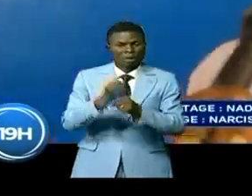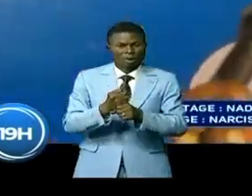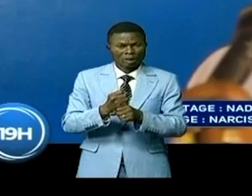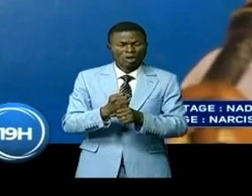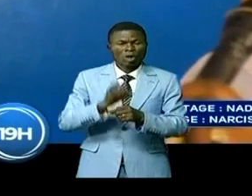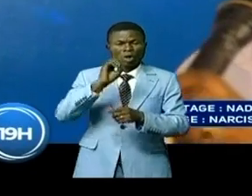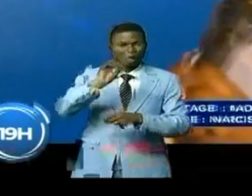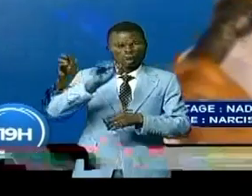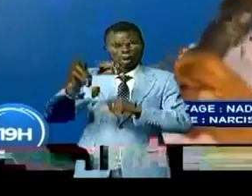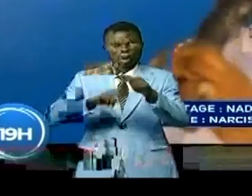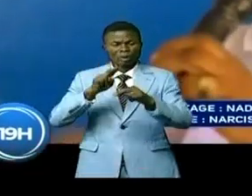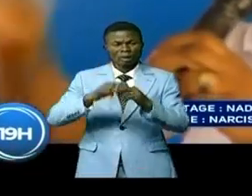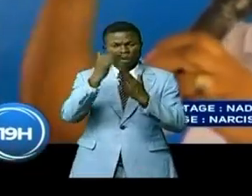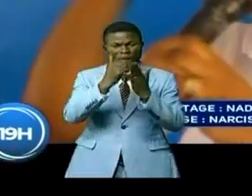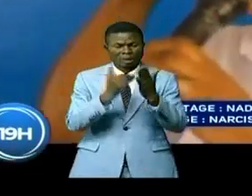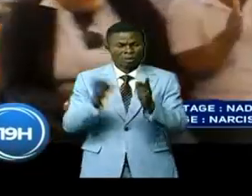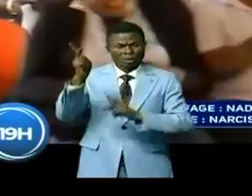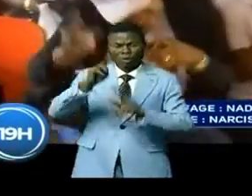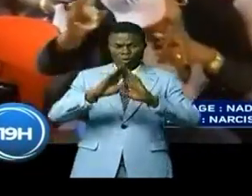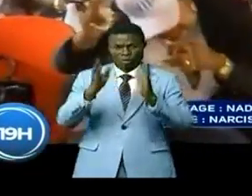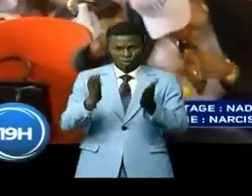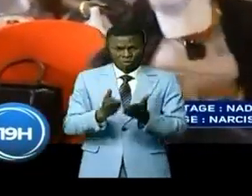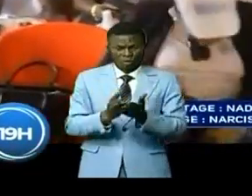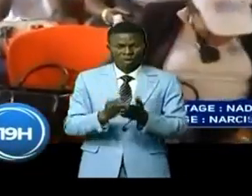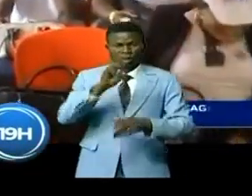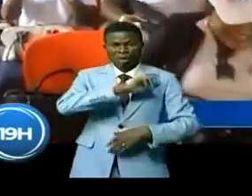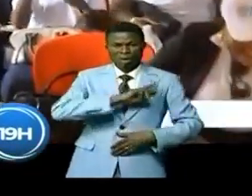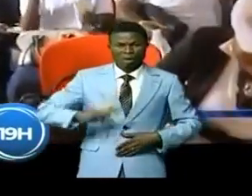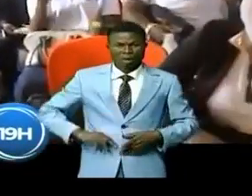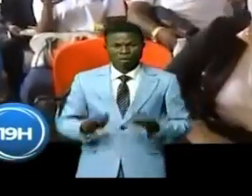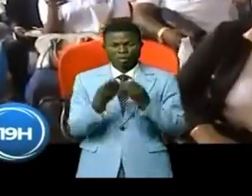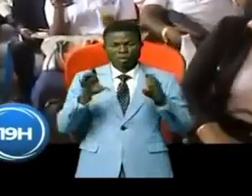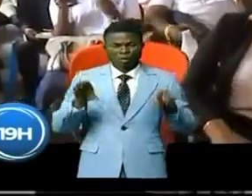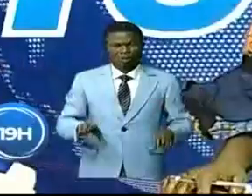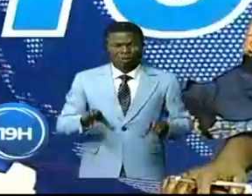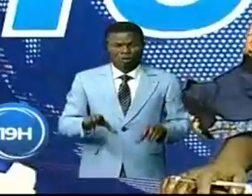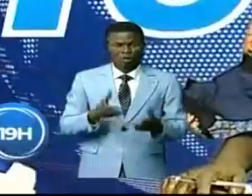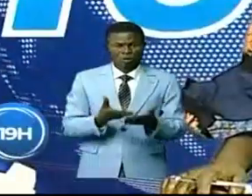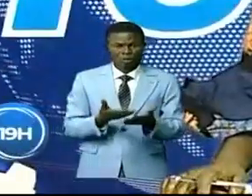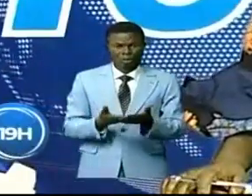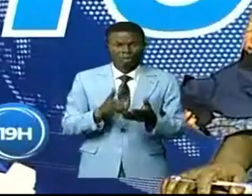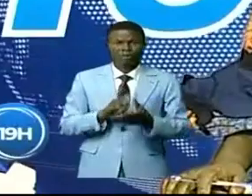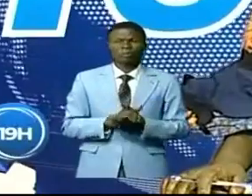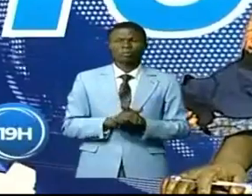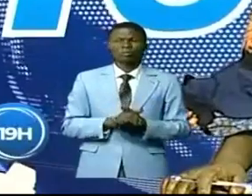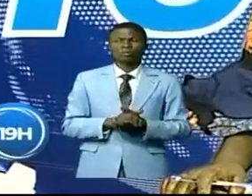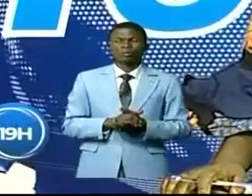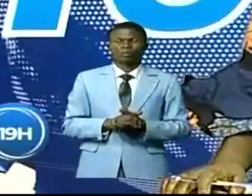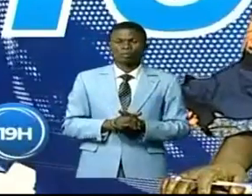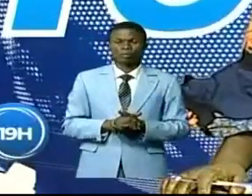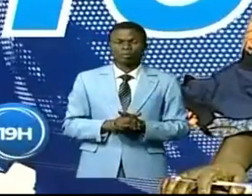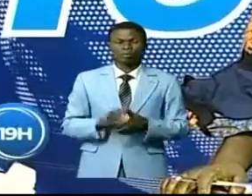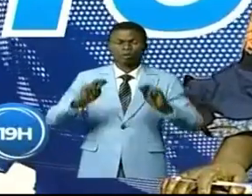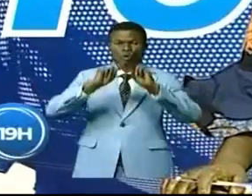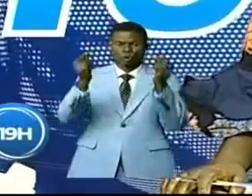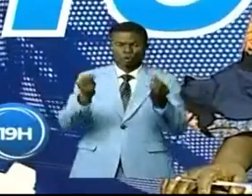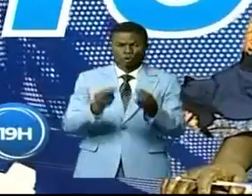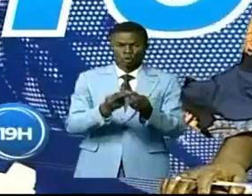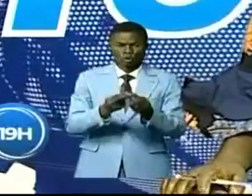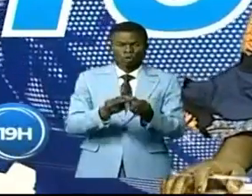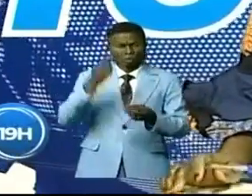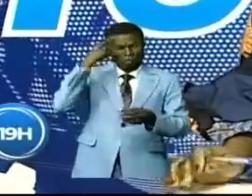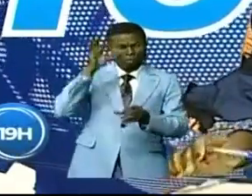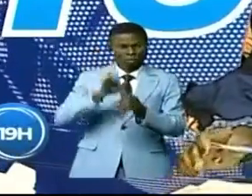national d'identification de la population en République démocratique du Congo. Le plateforme Agir pour les